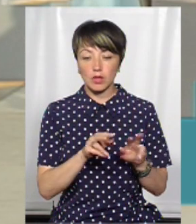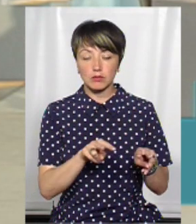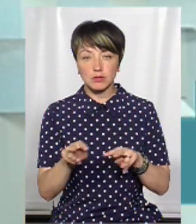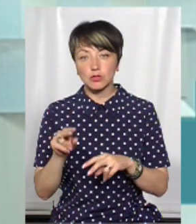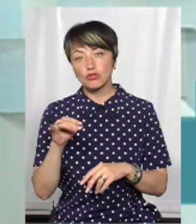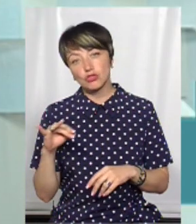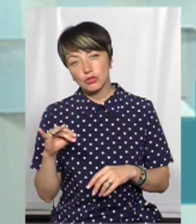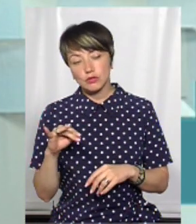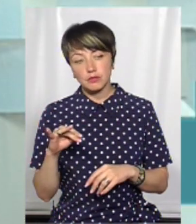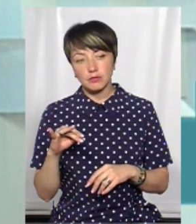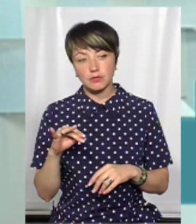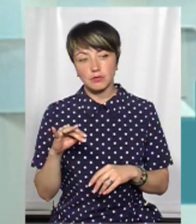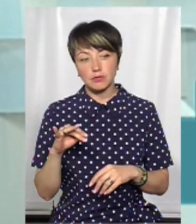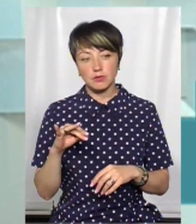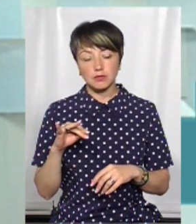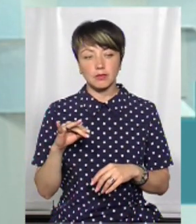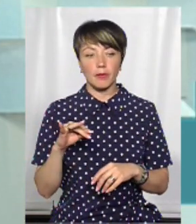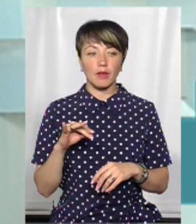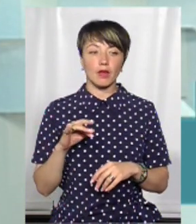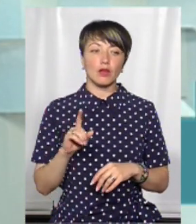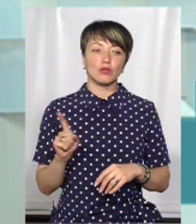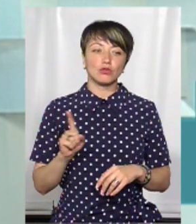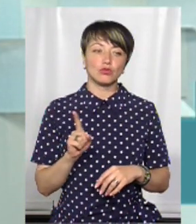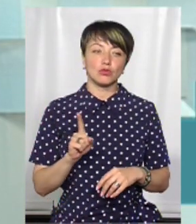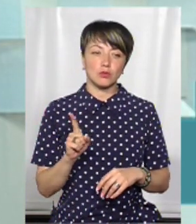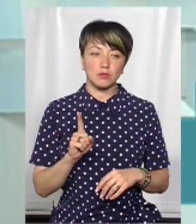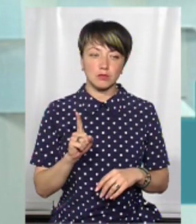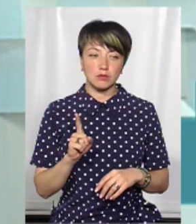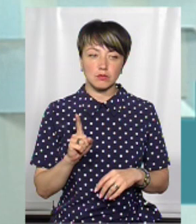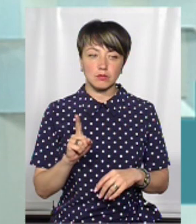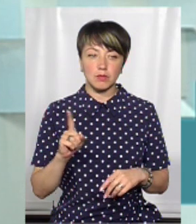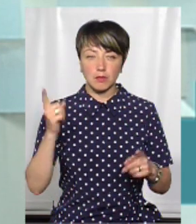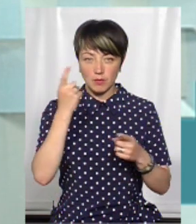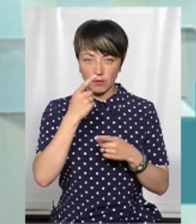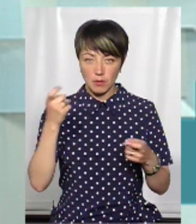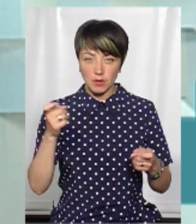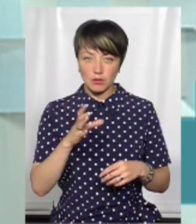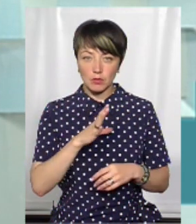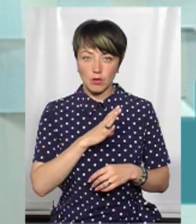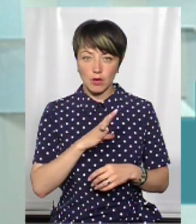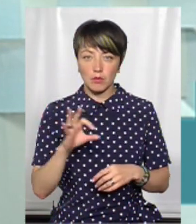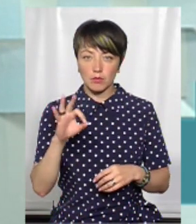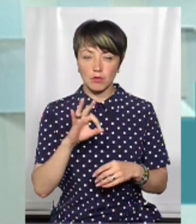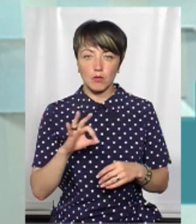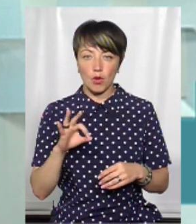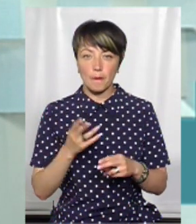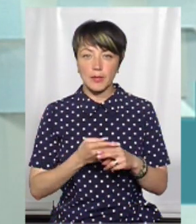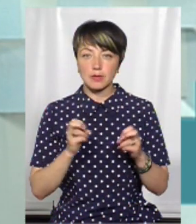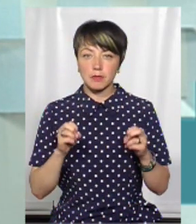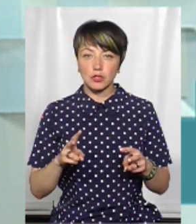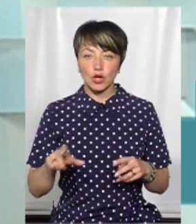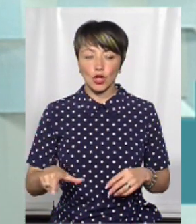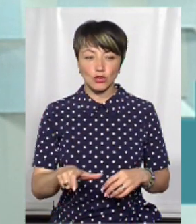чи з метою надання інформації органам місцевого самоврядування стосовно